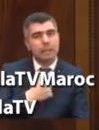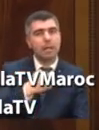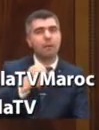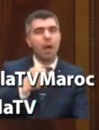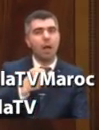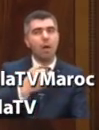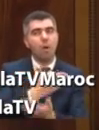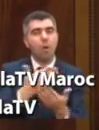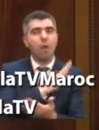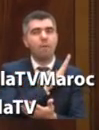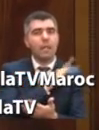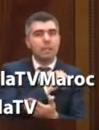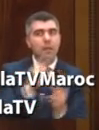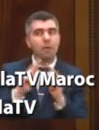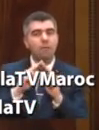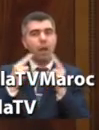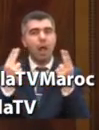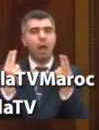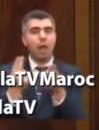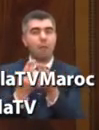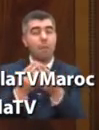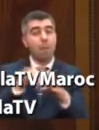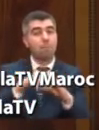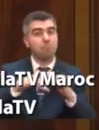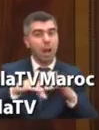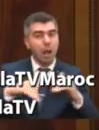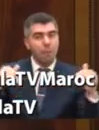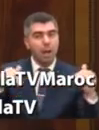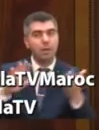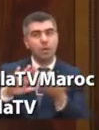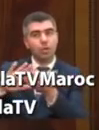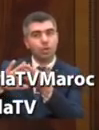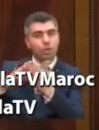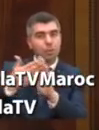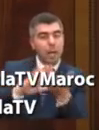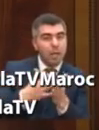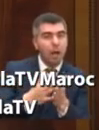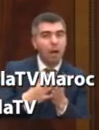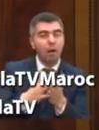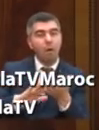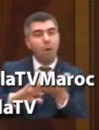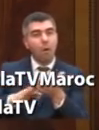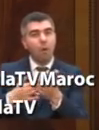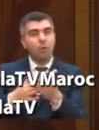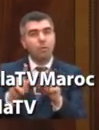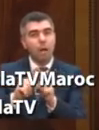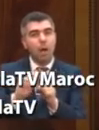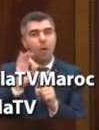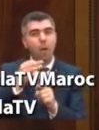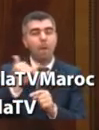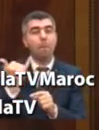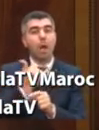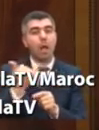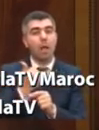المنتظم الدولي من برلمانات ومنظمات وهيئات وعاشة القضية